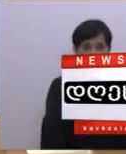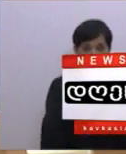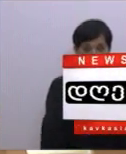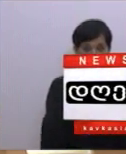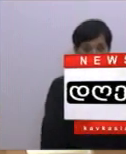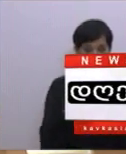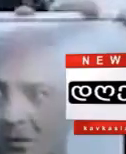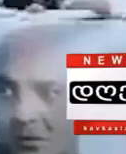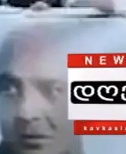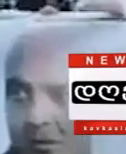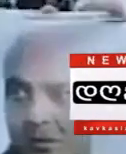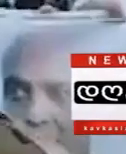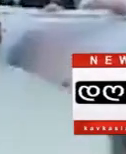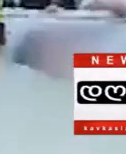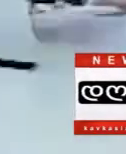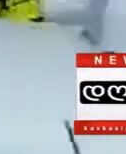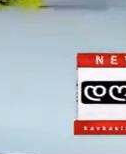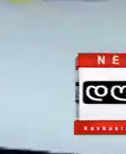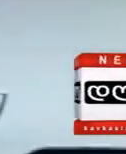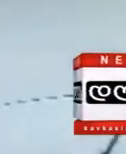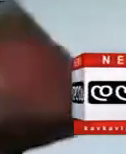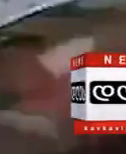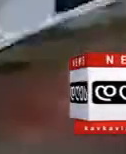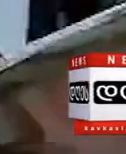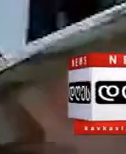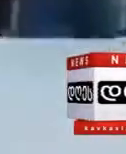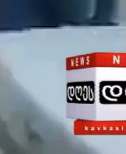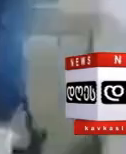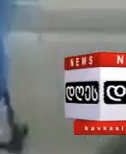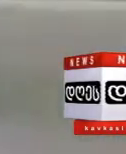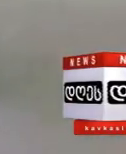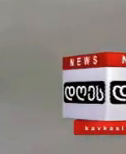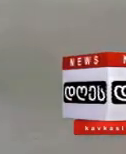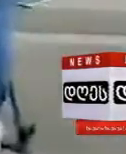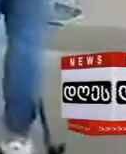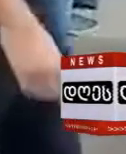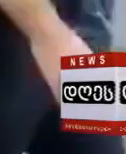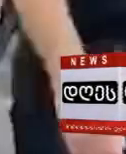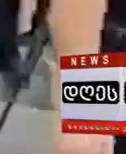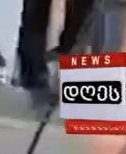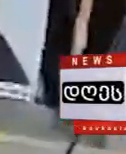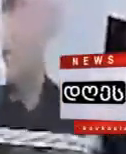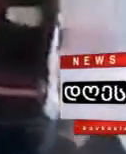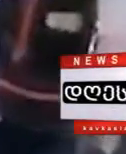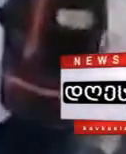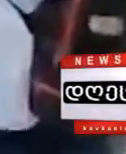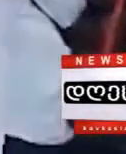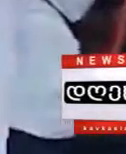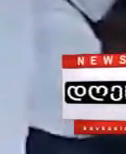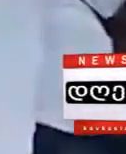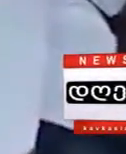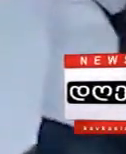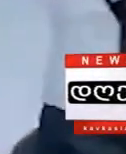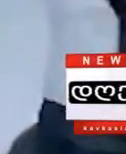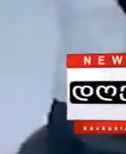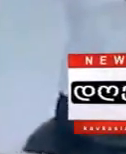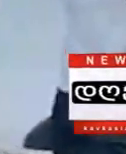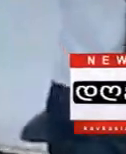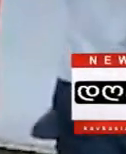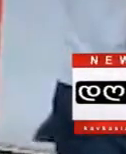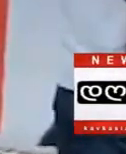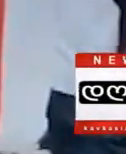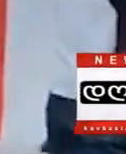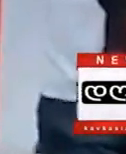დევს, არის ეს. რუსეთის საგანგებო ქთოსაიო წინააღმდეგ შემთხვევაში თქვენ მიმართ გამოყენებული იქნება